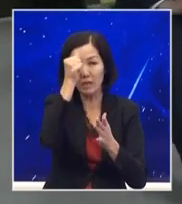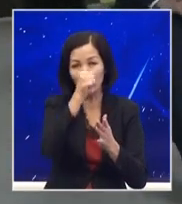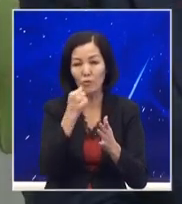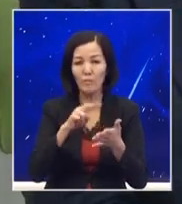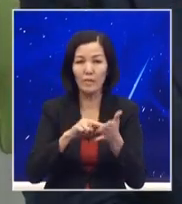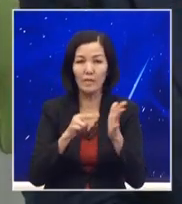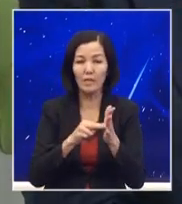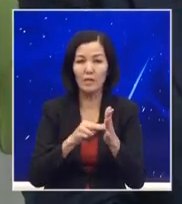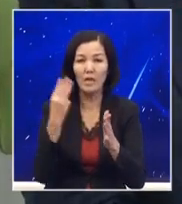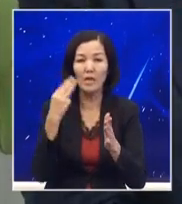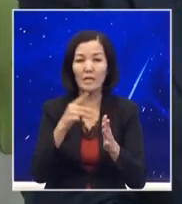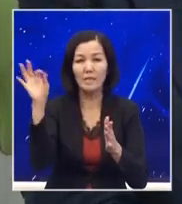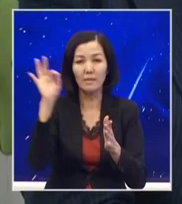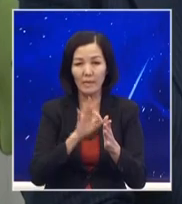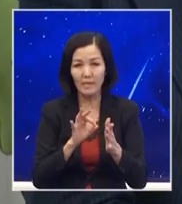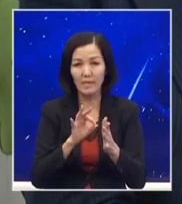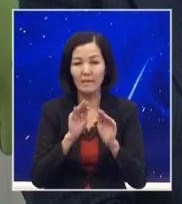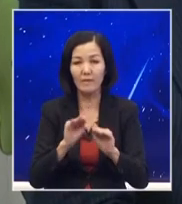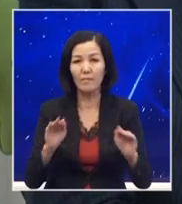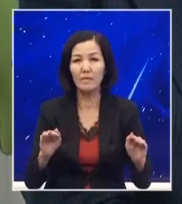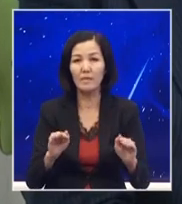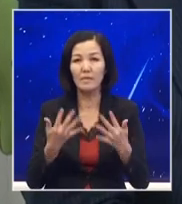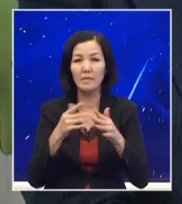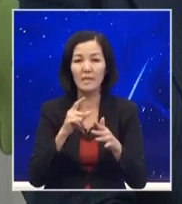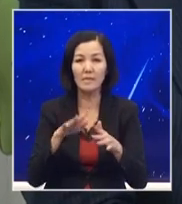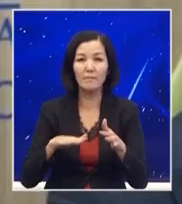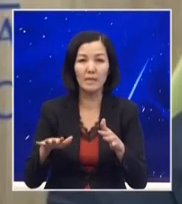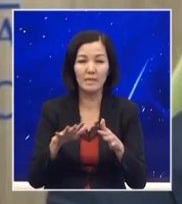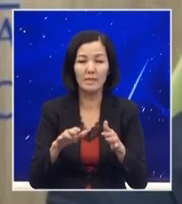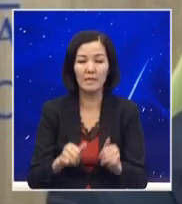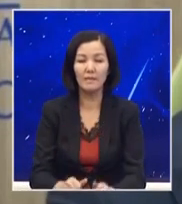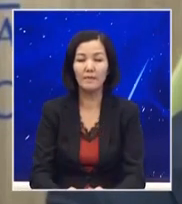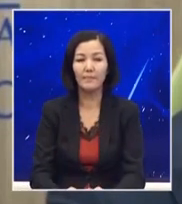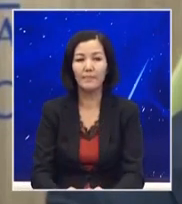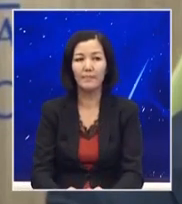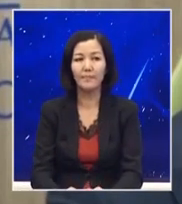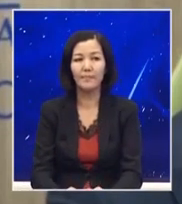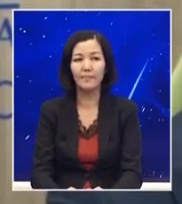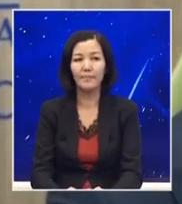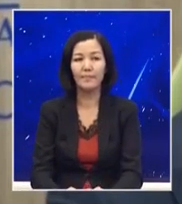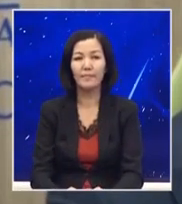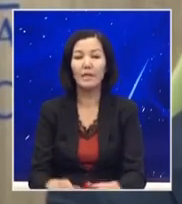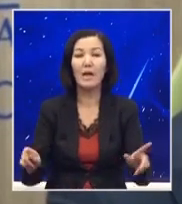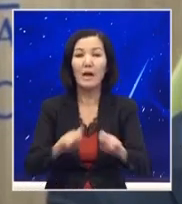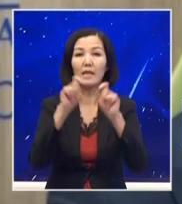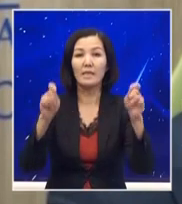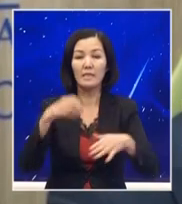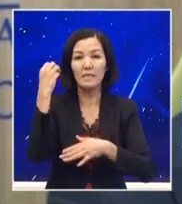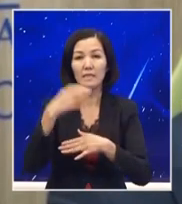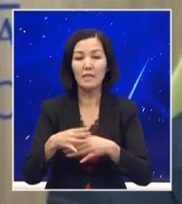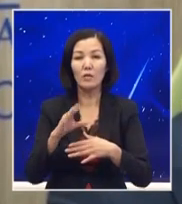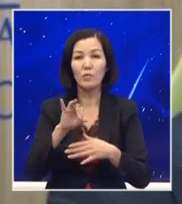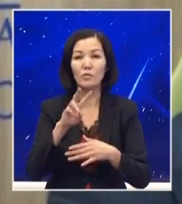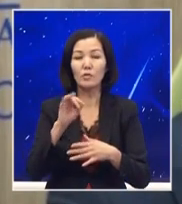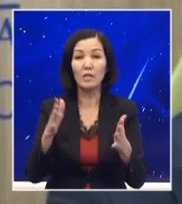этом планируется, что 30% ребятишек будут из сельской местности. Открытие центра в селе Узунагаш